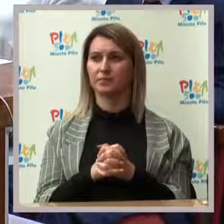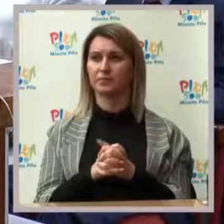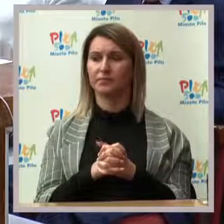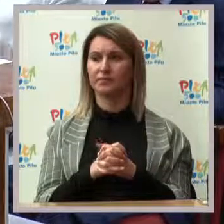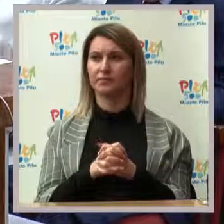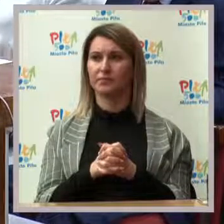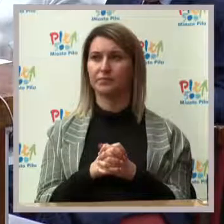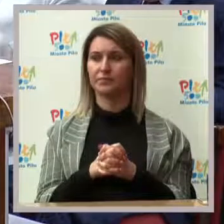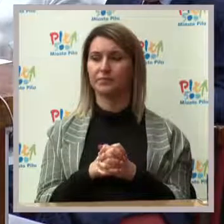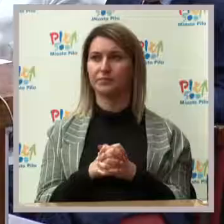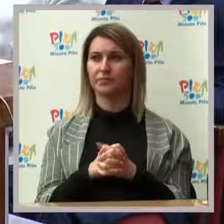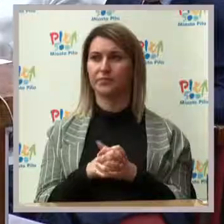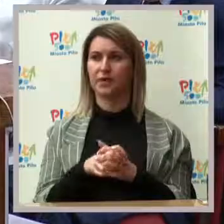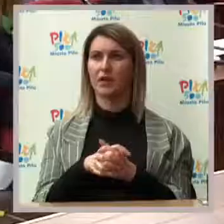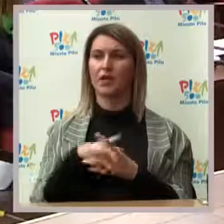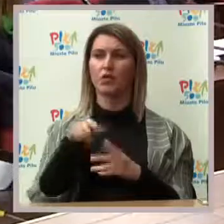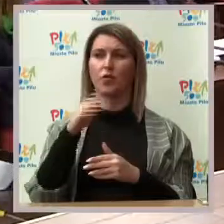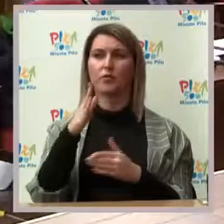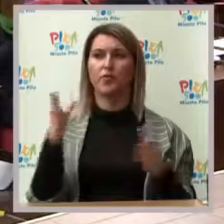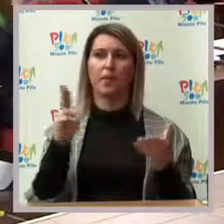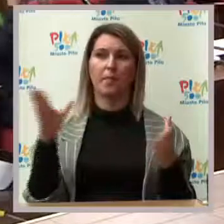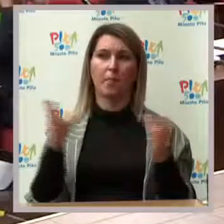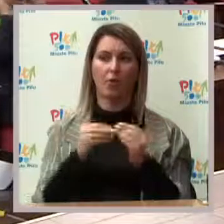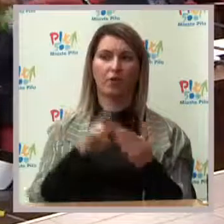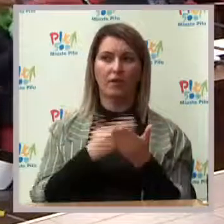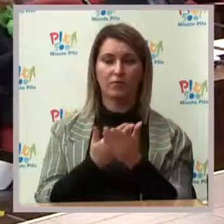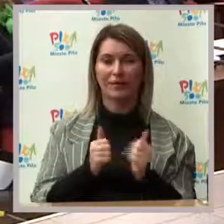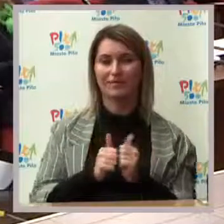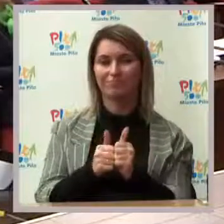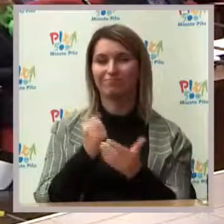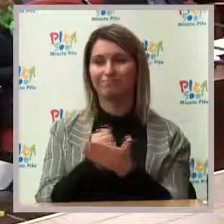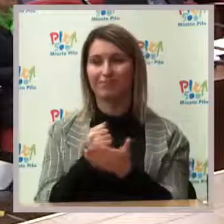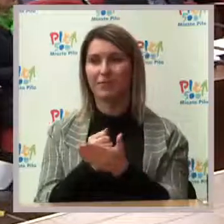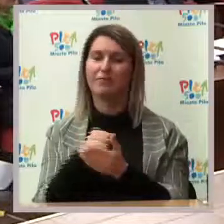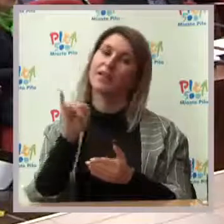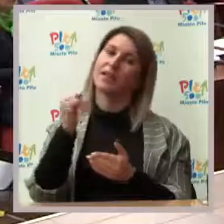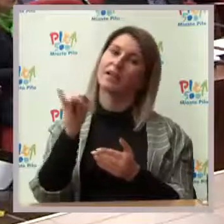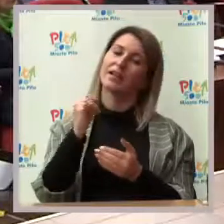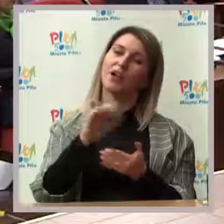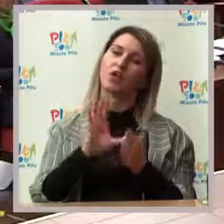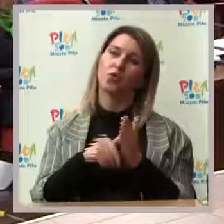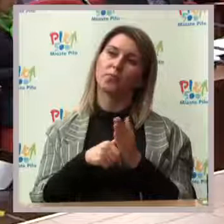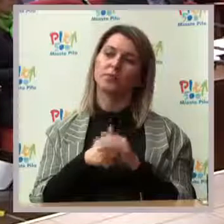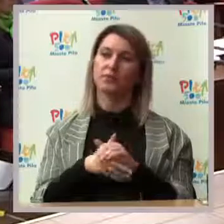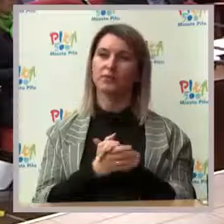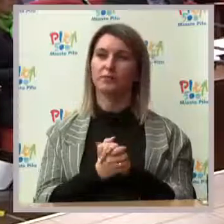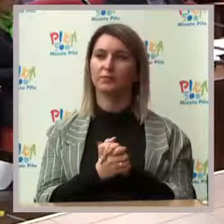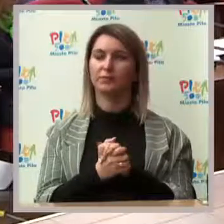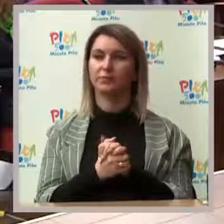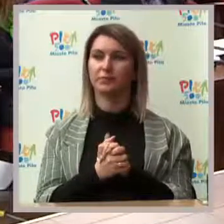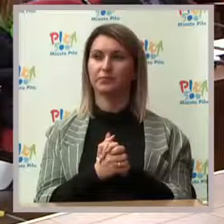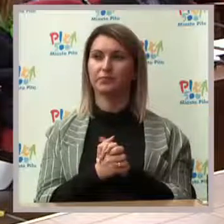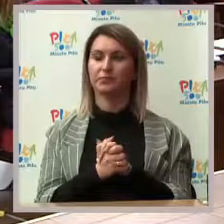połączenia na przykład niektórych działań, które wprowadzimy jako miasto. Chcielibyśmy dążyć do To jest